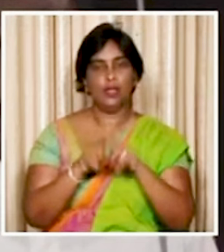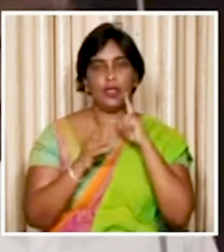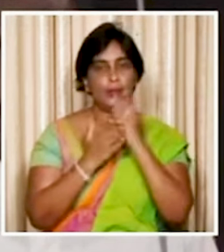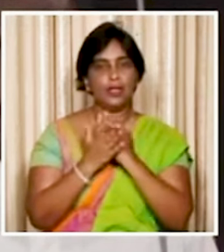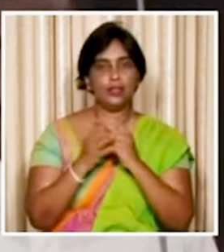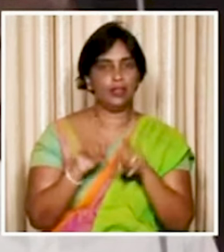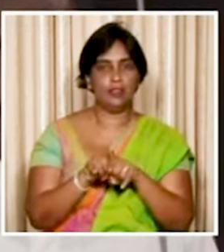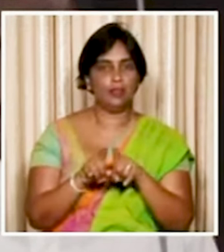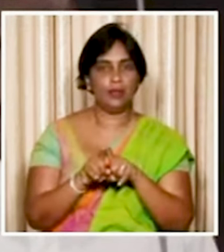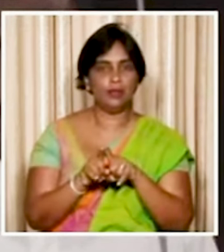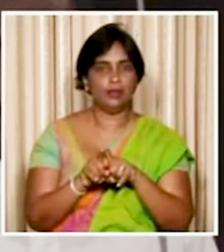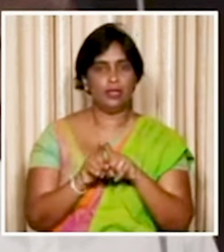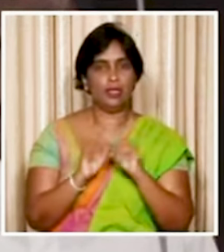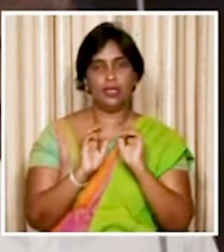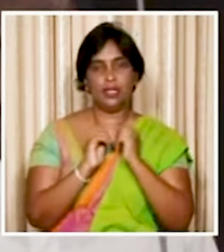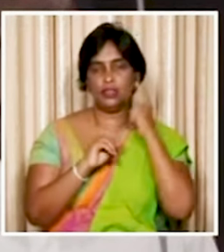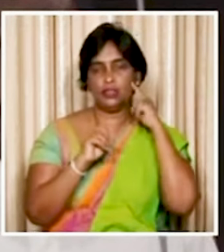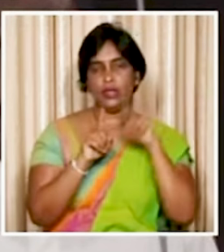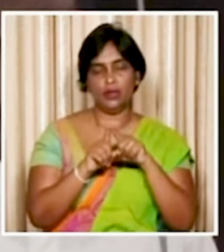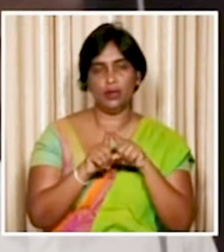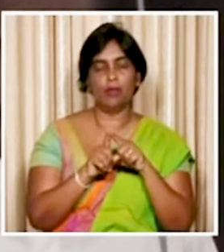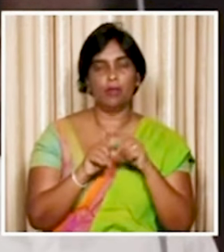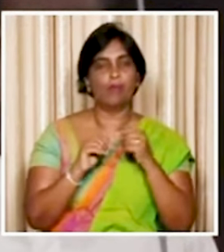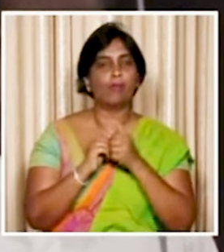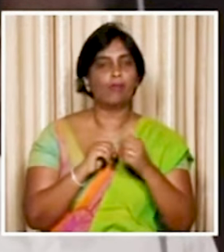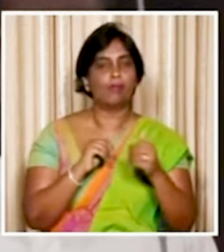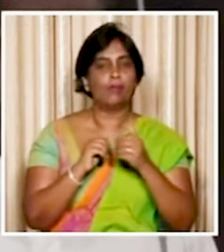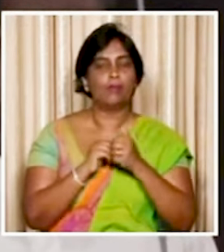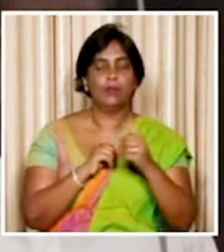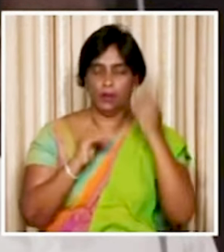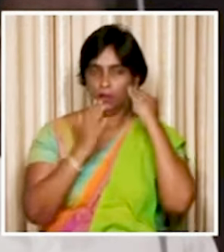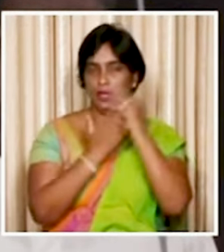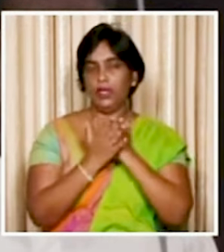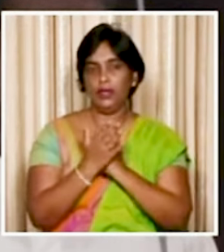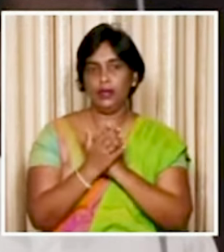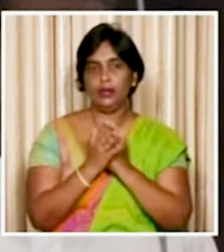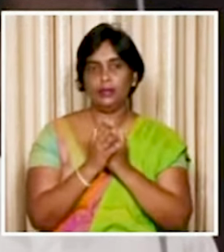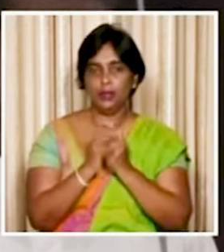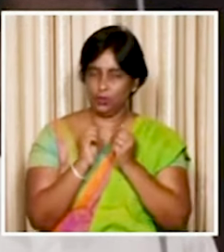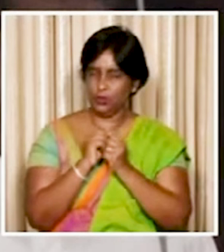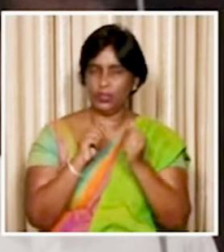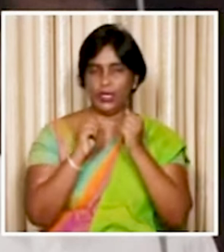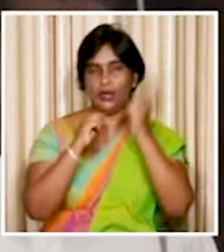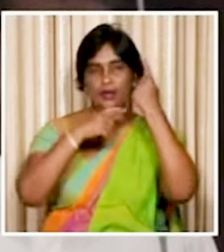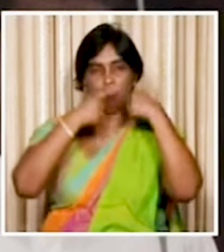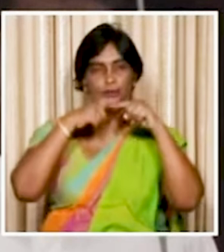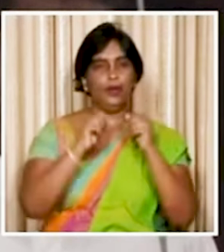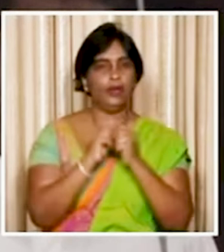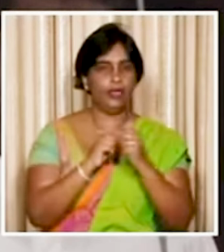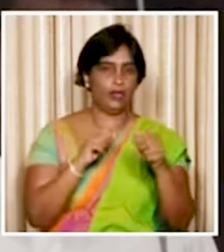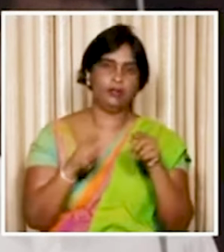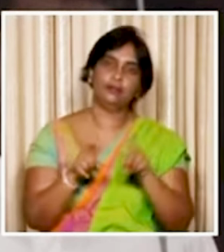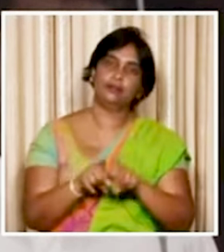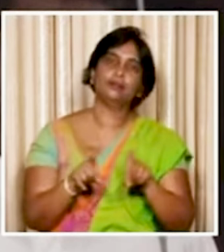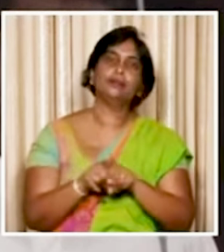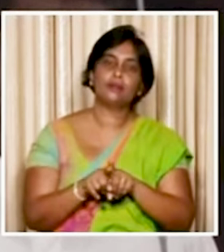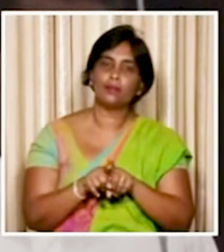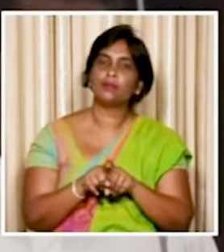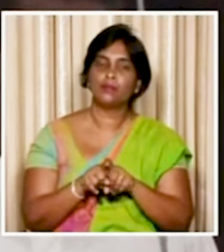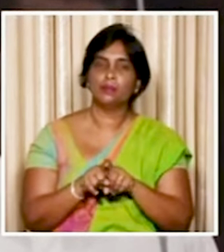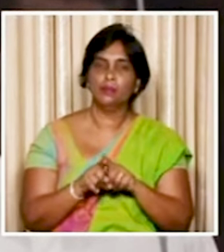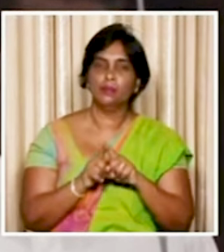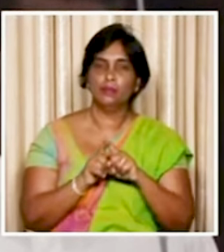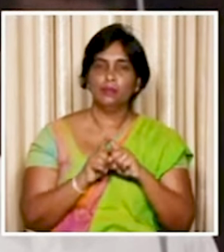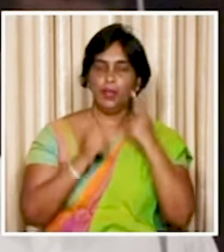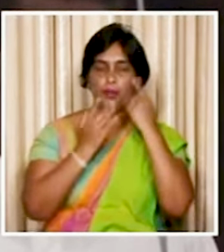செய்வதற்கு இல்லாமல் இருக்கிறது. ஆனால் தென்பகுதியில் இருக்கின்ற பல்வேறுபட்ட